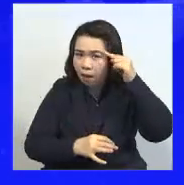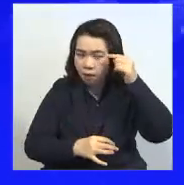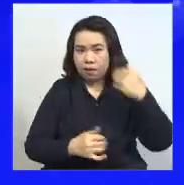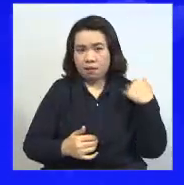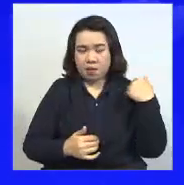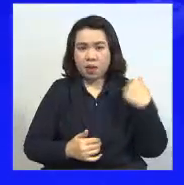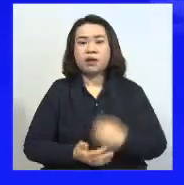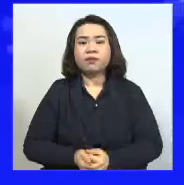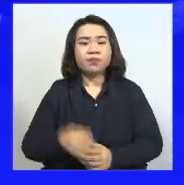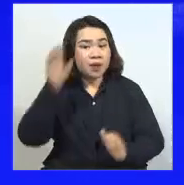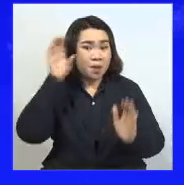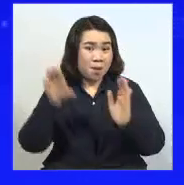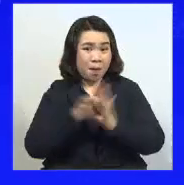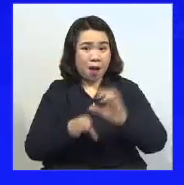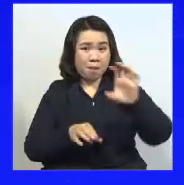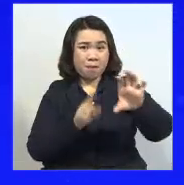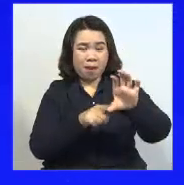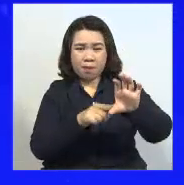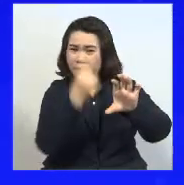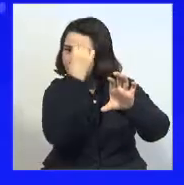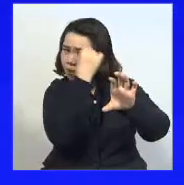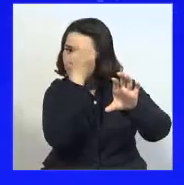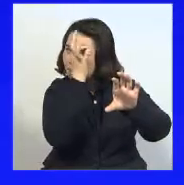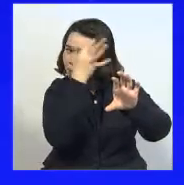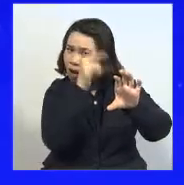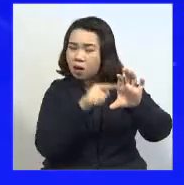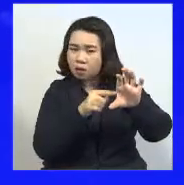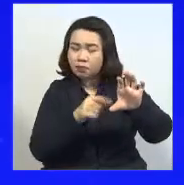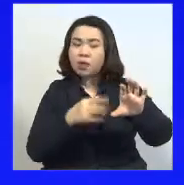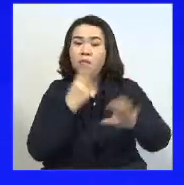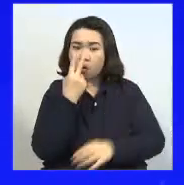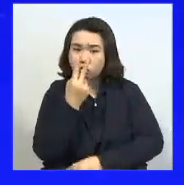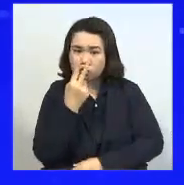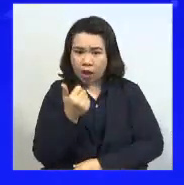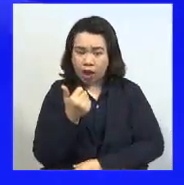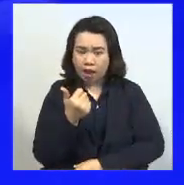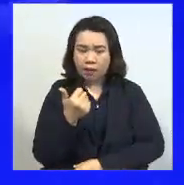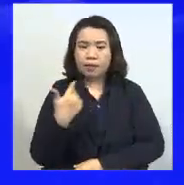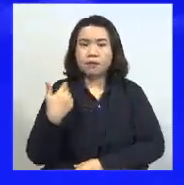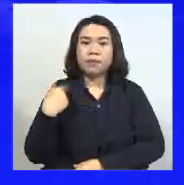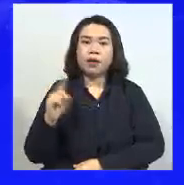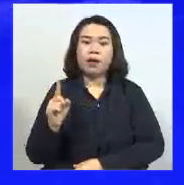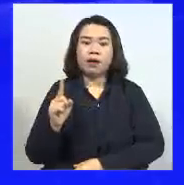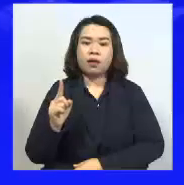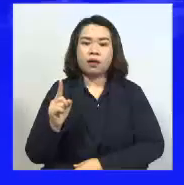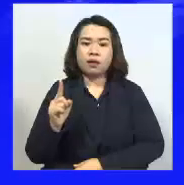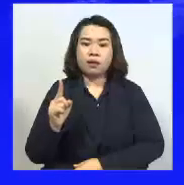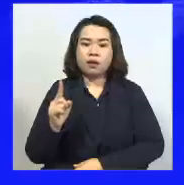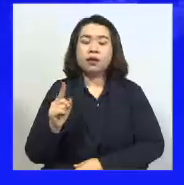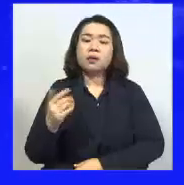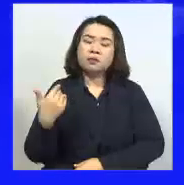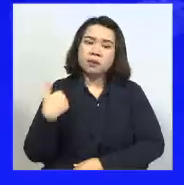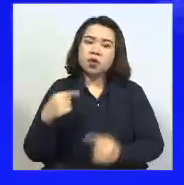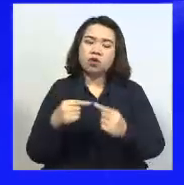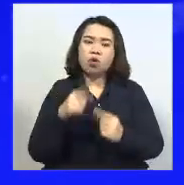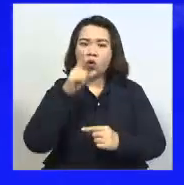พนะในชุดแรกเนี่ยจะมีภาพของนายสมชายหรือว่าคุณผู้ชมนายสมคิดคุณผู้ชมก็สามารถเข้าไปดูได้นะคะไม่ว่าจะเป็น